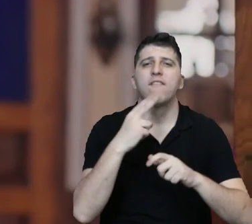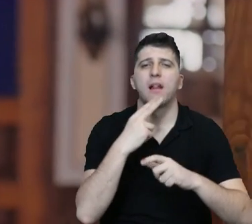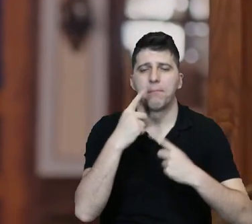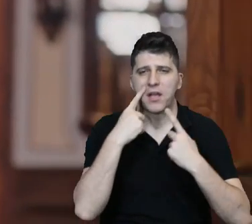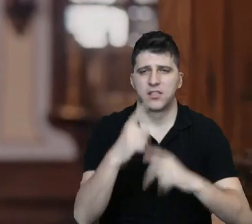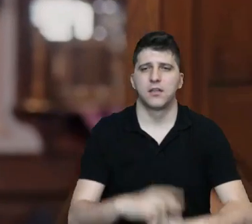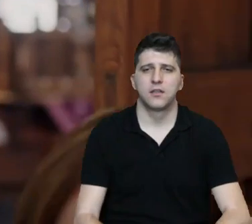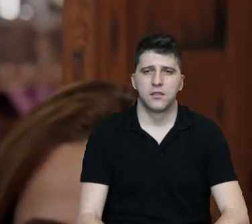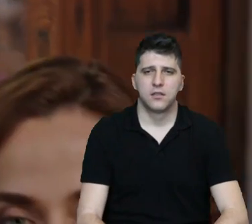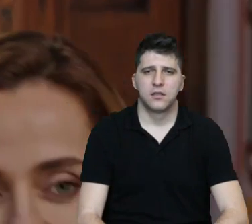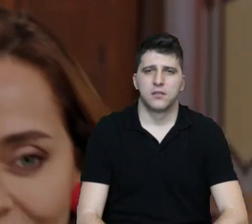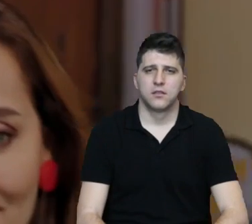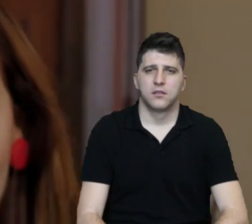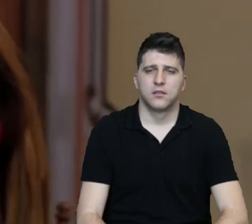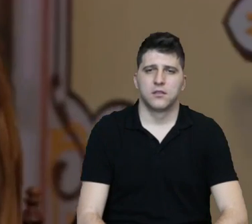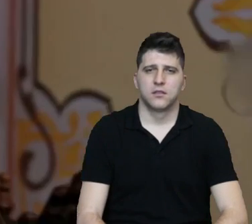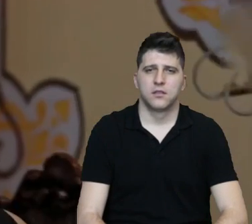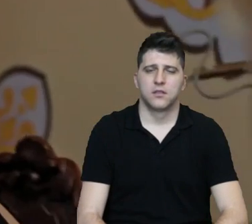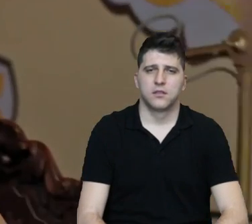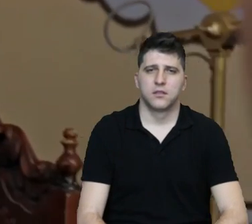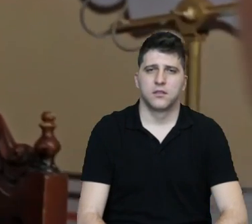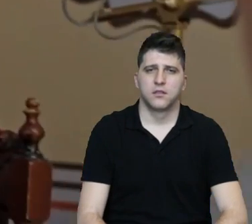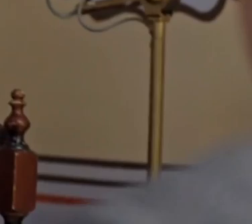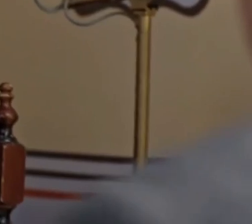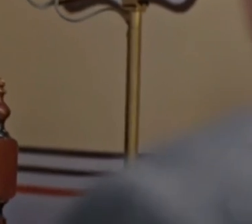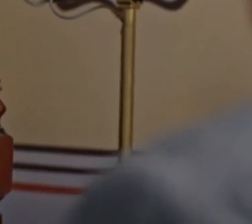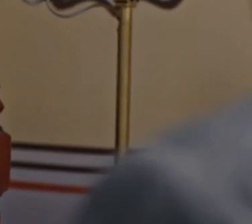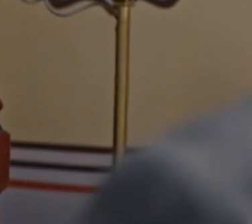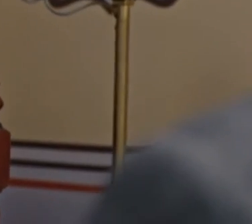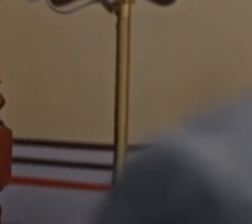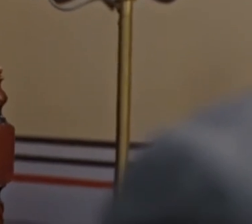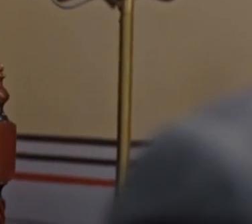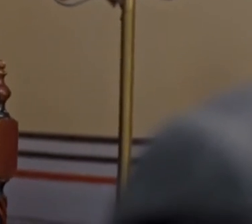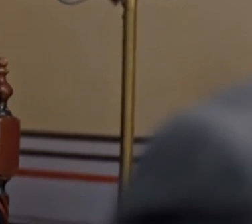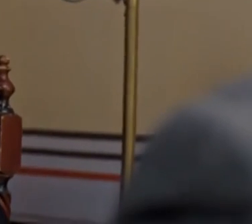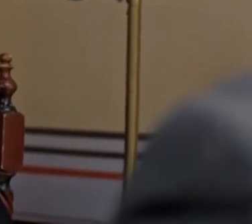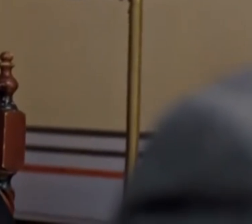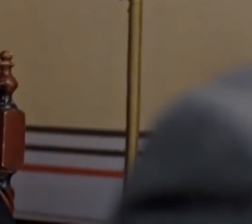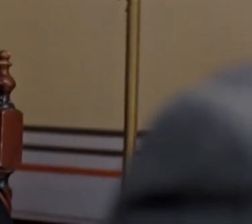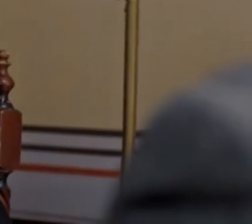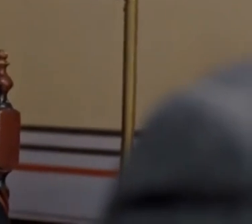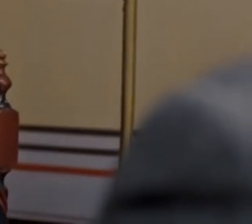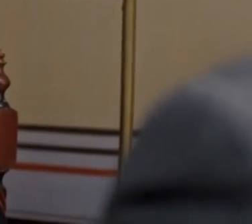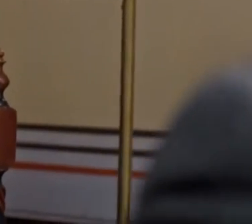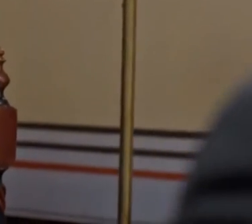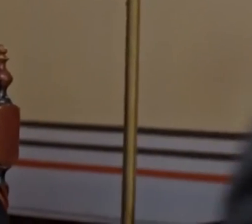ilgilenecek. Karşısında oturan Alev memnun gülümserken Çiğdem odadan çıktı.